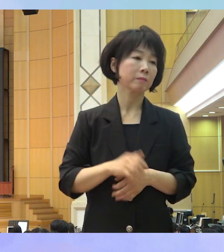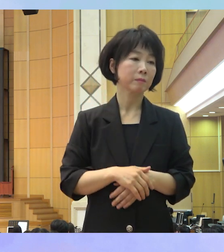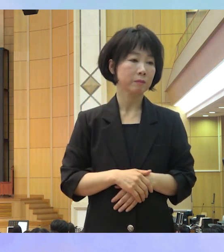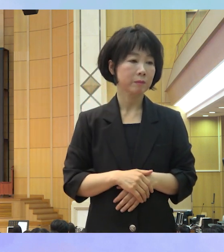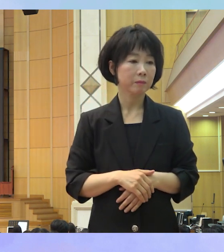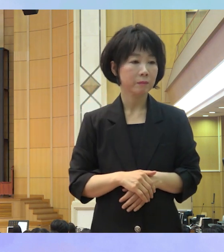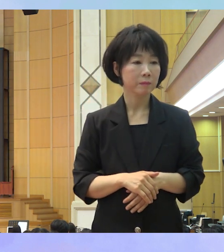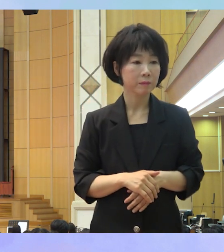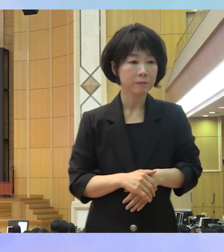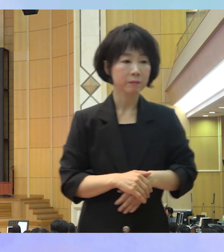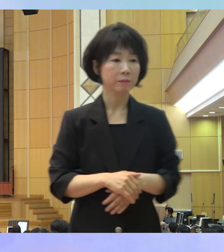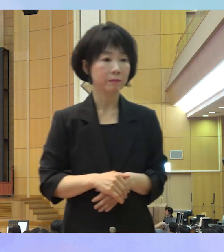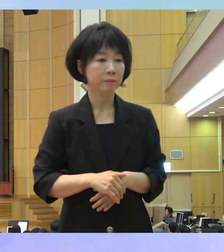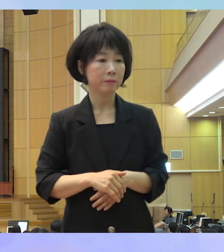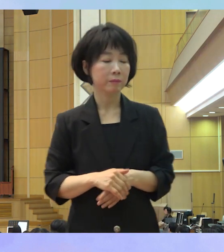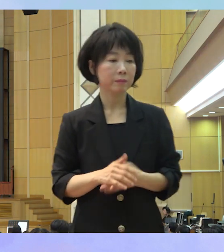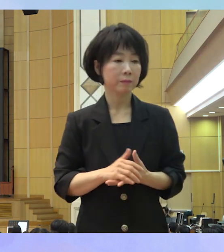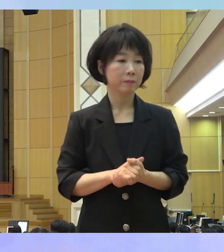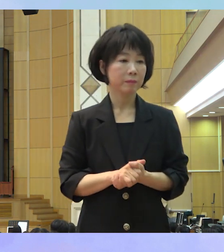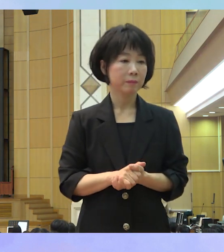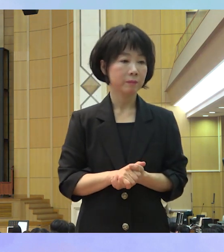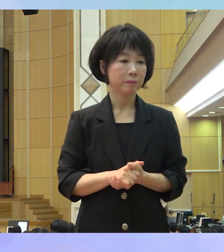됐나요? 네.